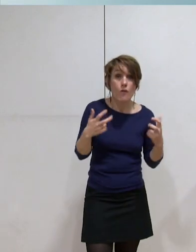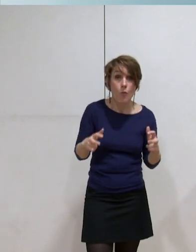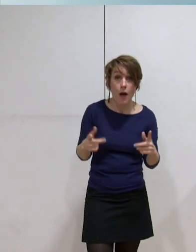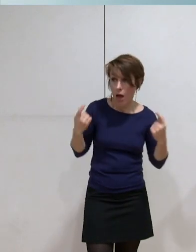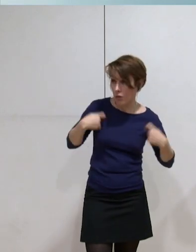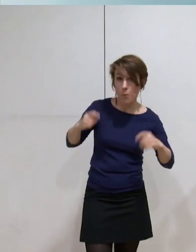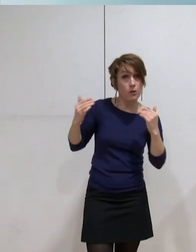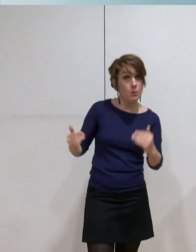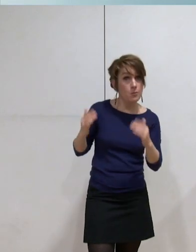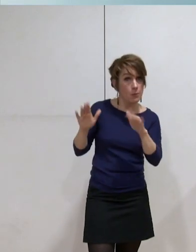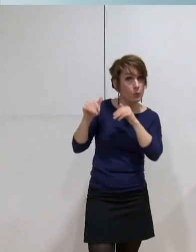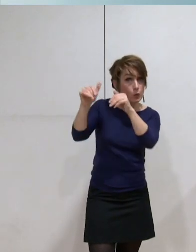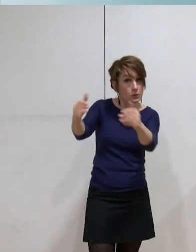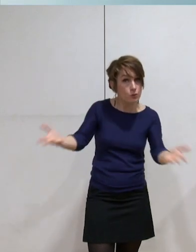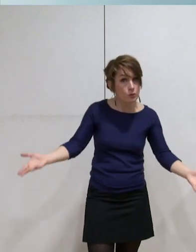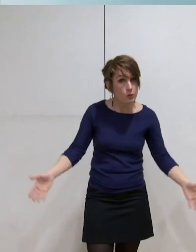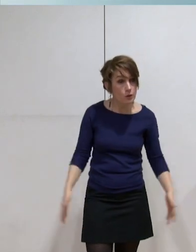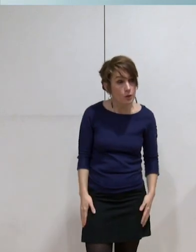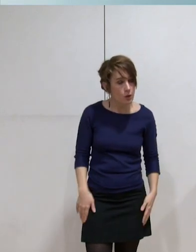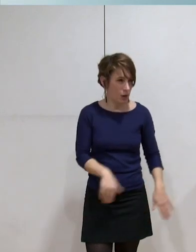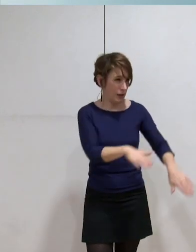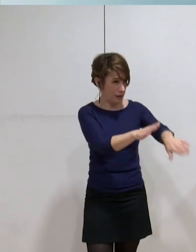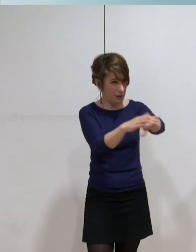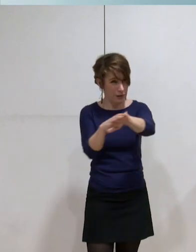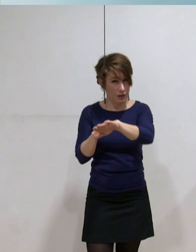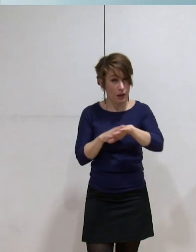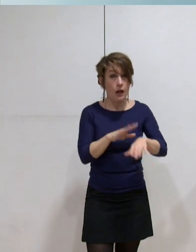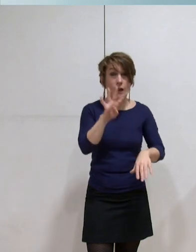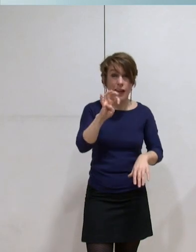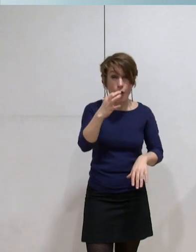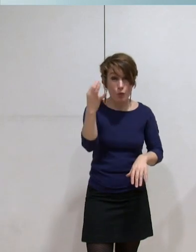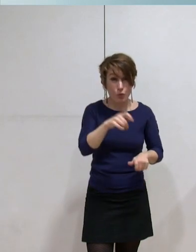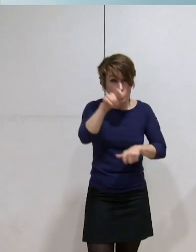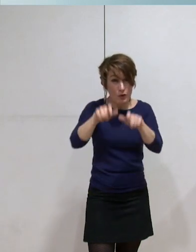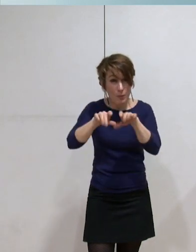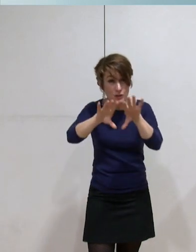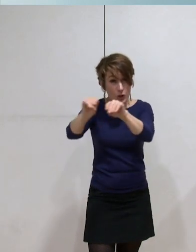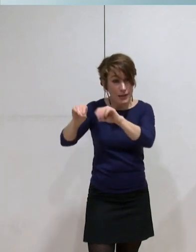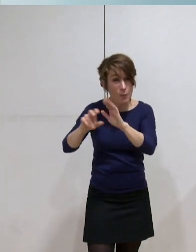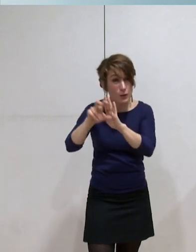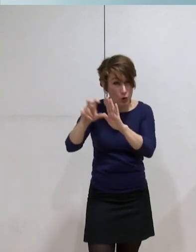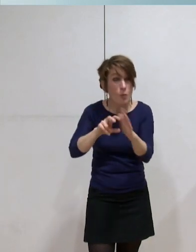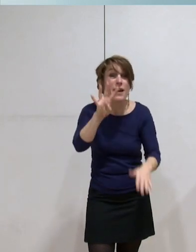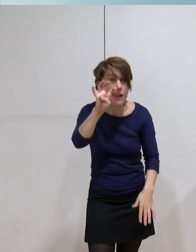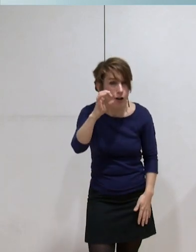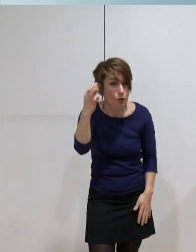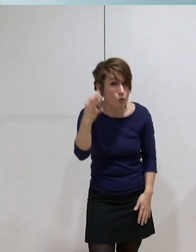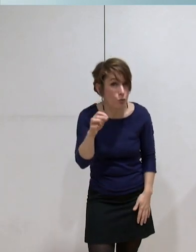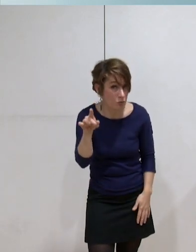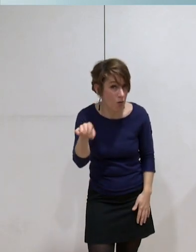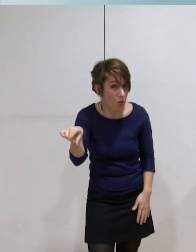puisque je le rappelle 40 % de la population de Grenoble 40 %